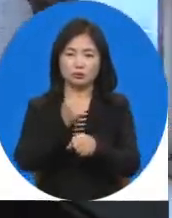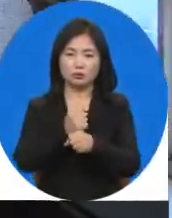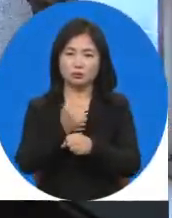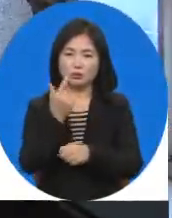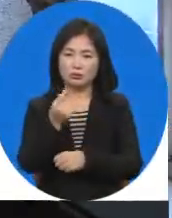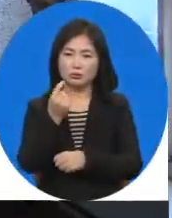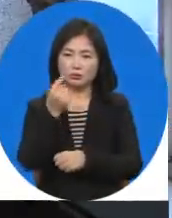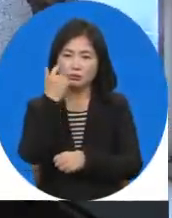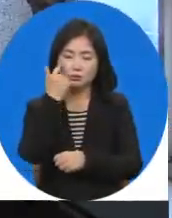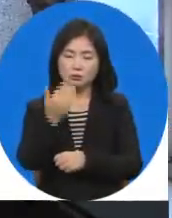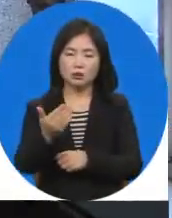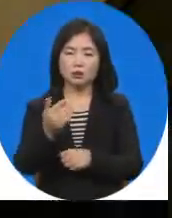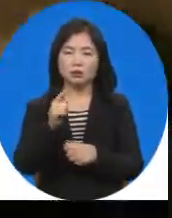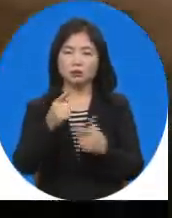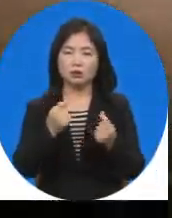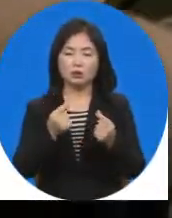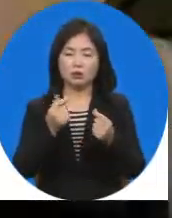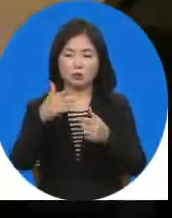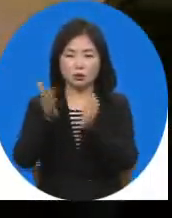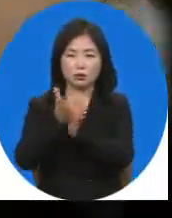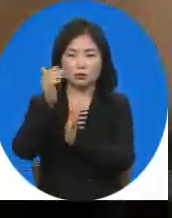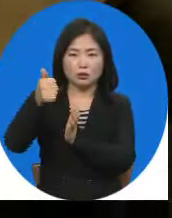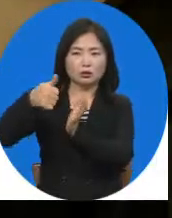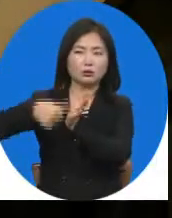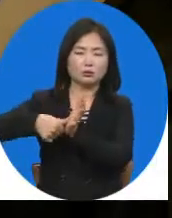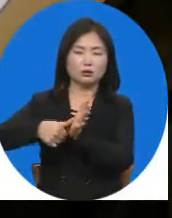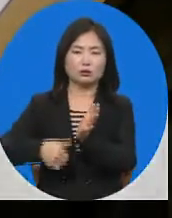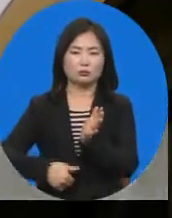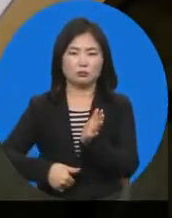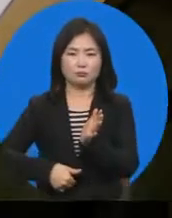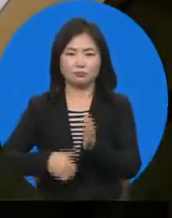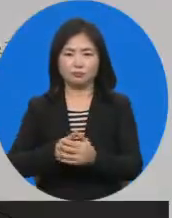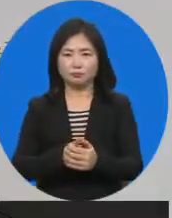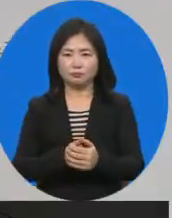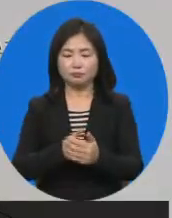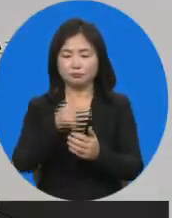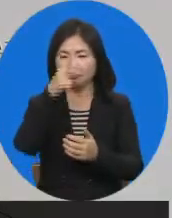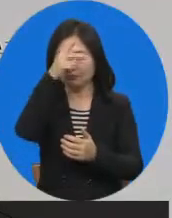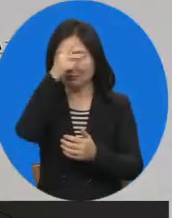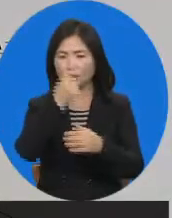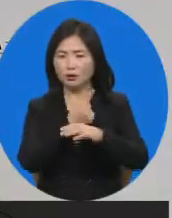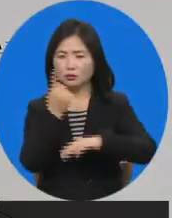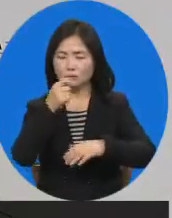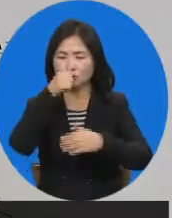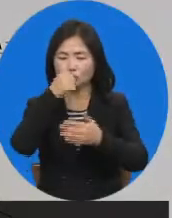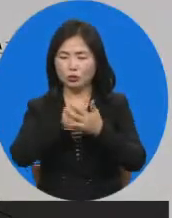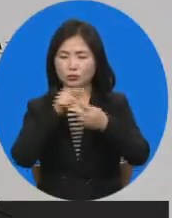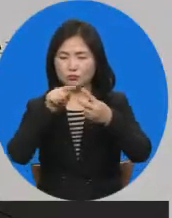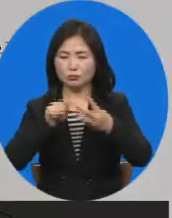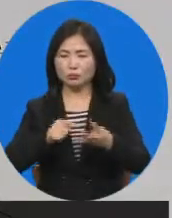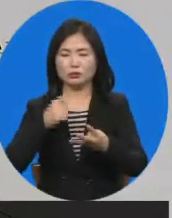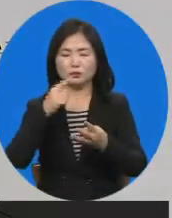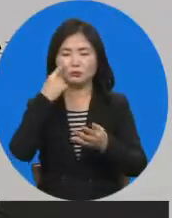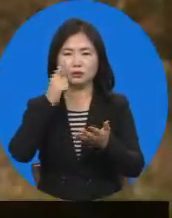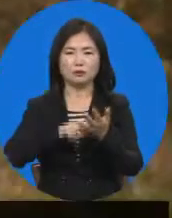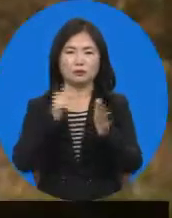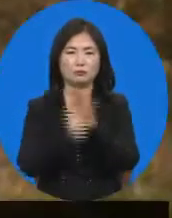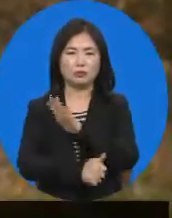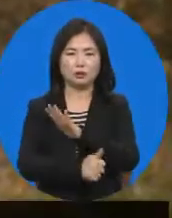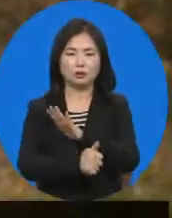앤서 많을 거 아닐까 얘야 지 한창 이게 젤 마스크 아니까 경찰은 다른 혐의 를 밝히는 데는 실패했습니다